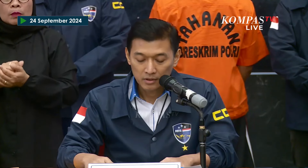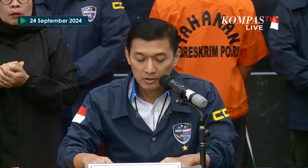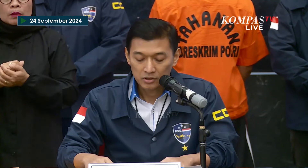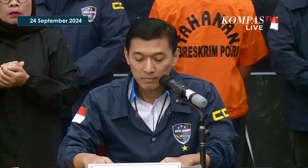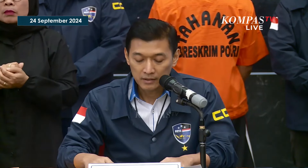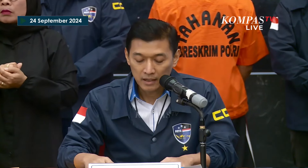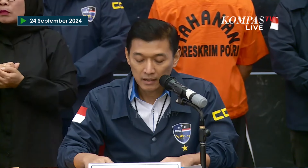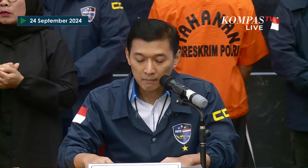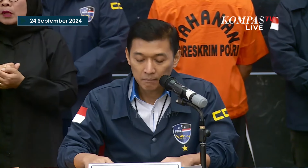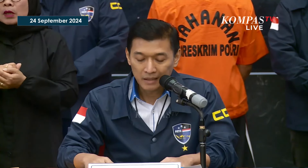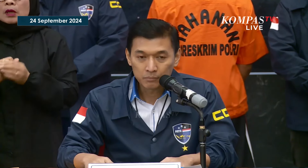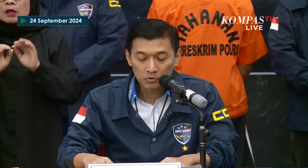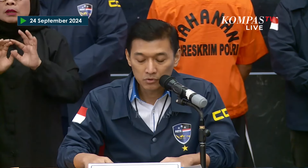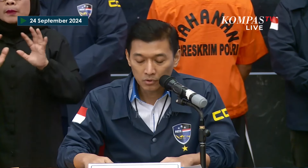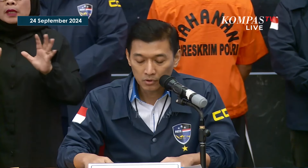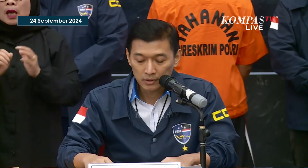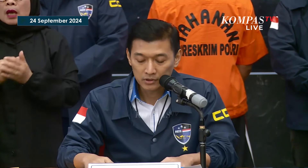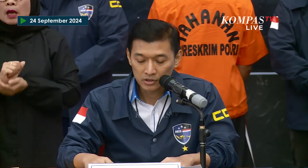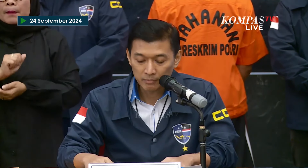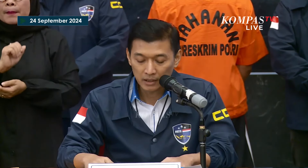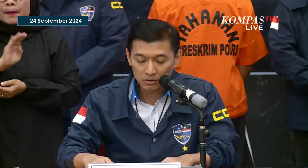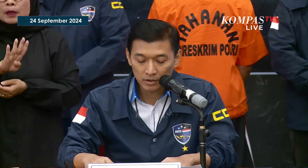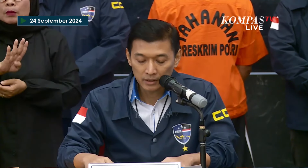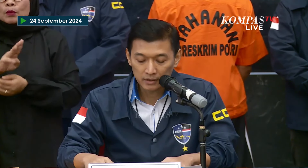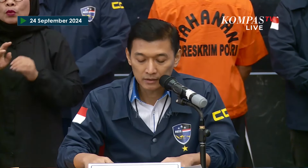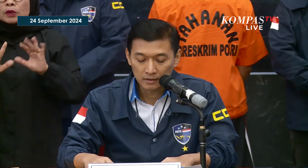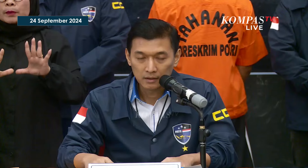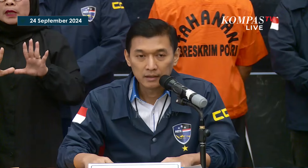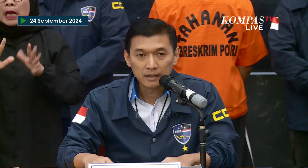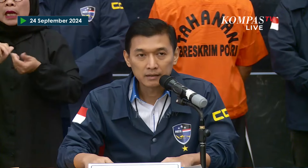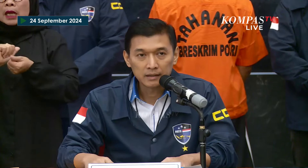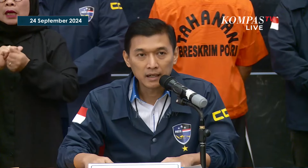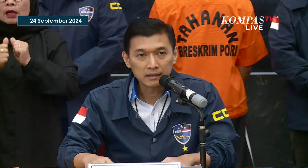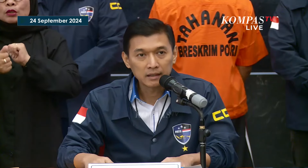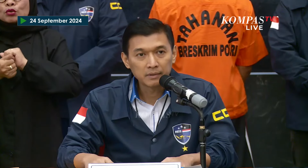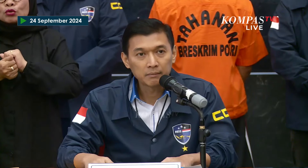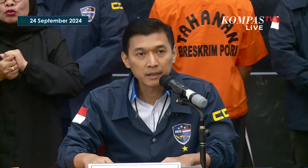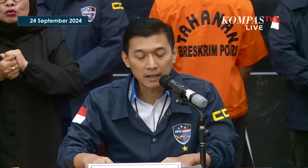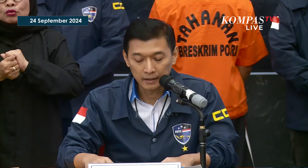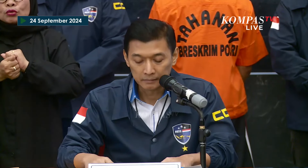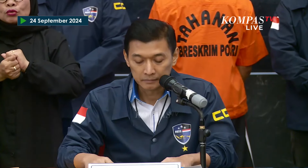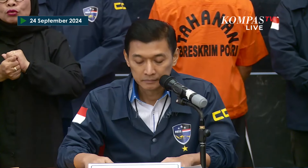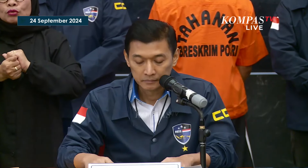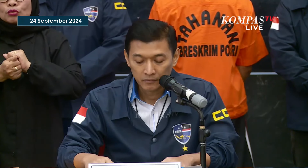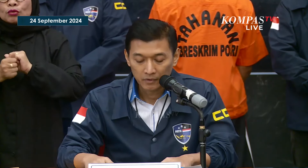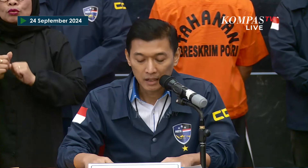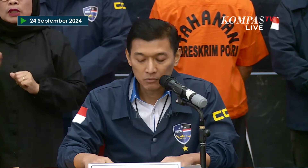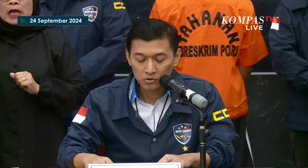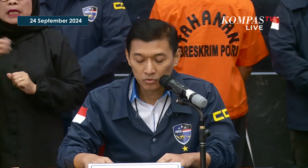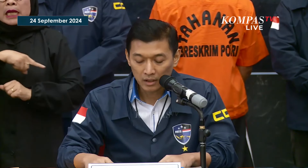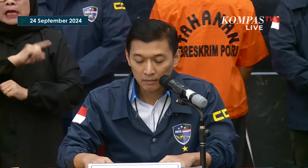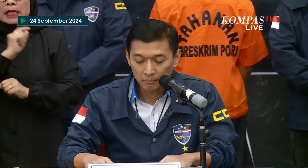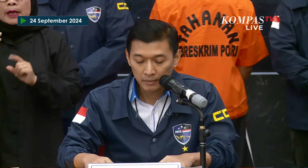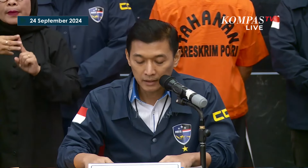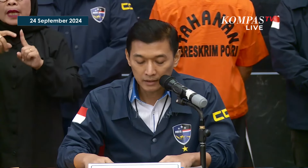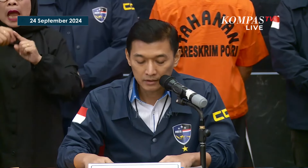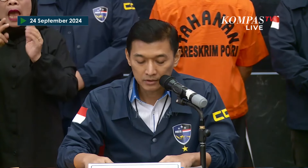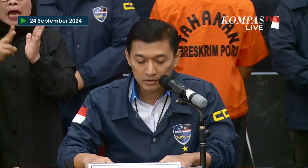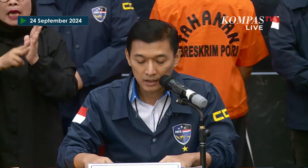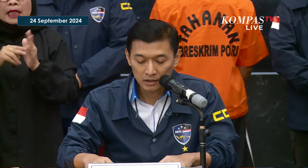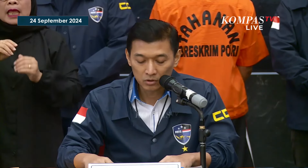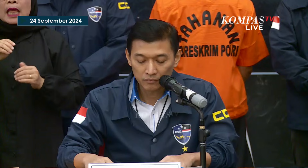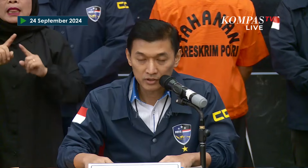topiax sebanyak 40 sistem elektronik yang tidak hanya milik BKN, namun juga